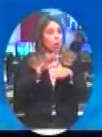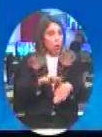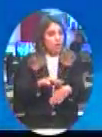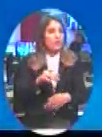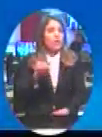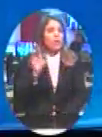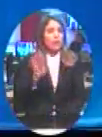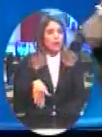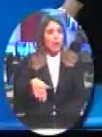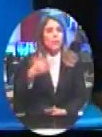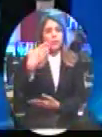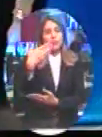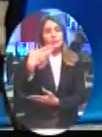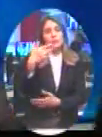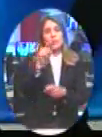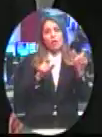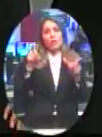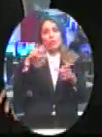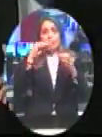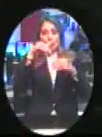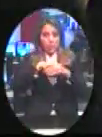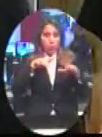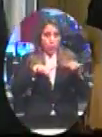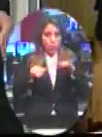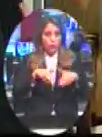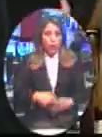לקולות היוצאים מתוך הממשלה, ונדמה כי ככל